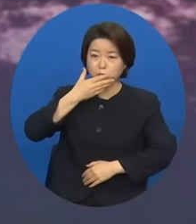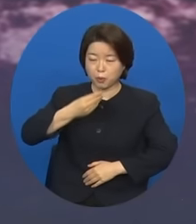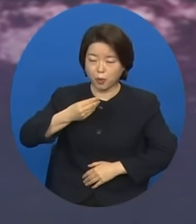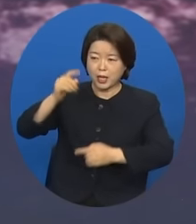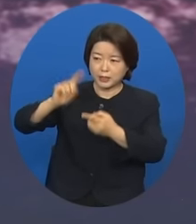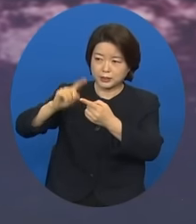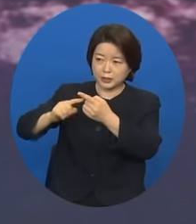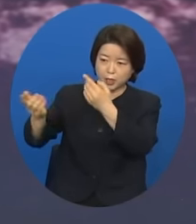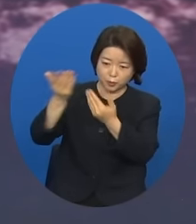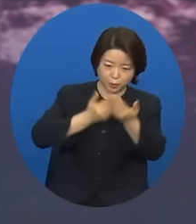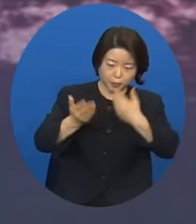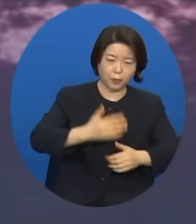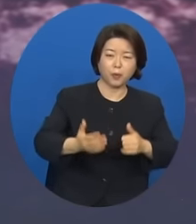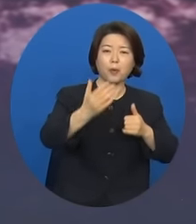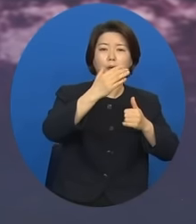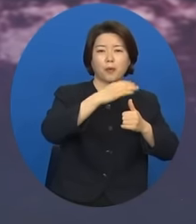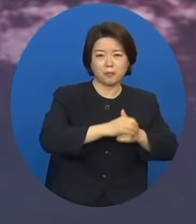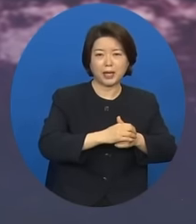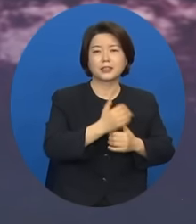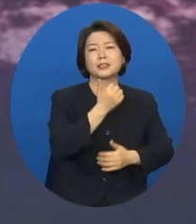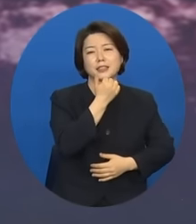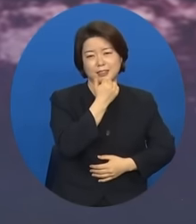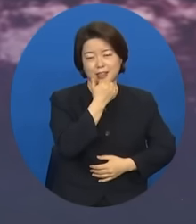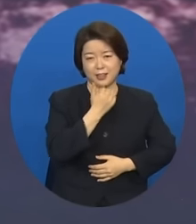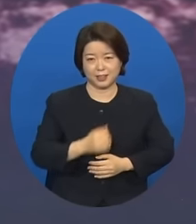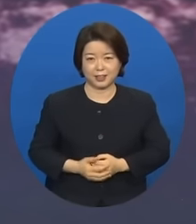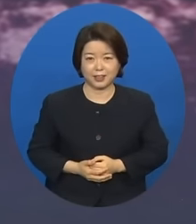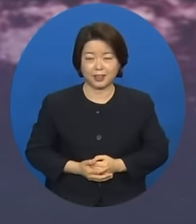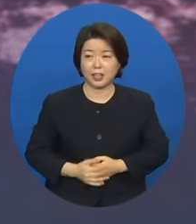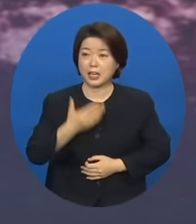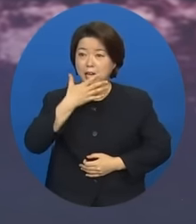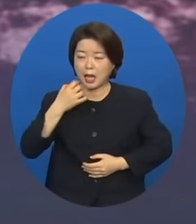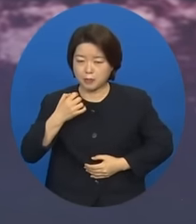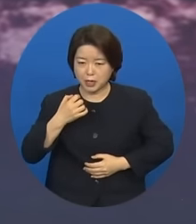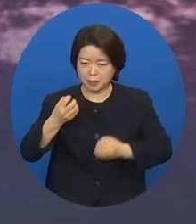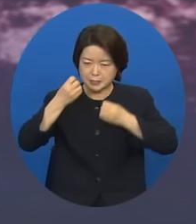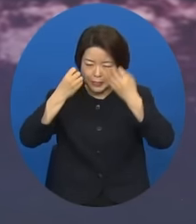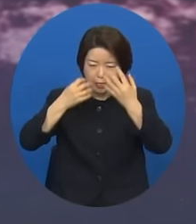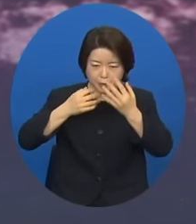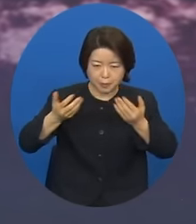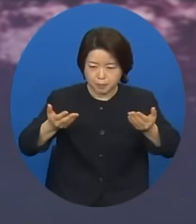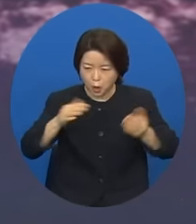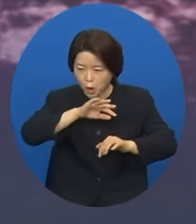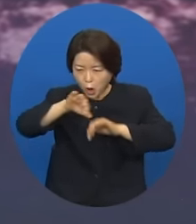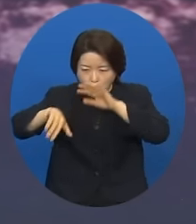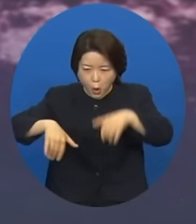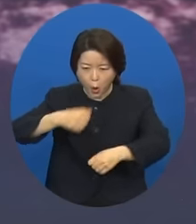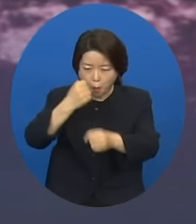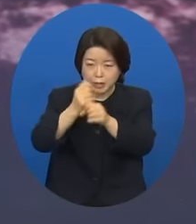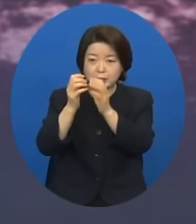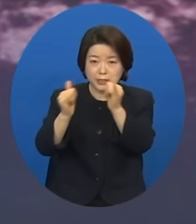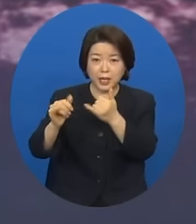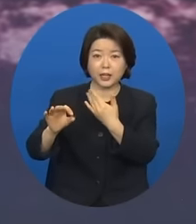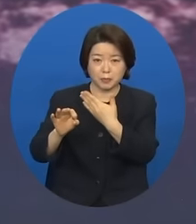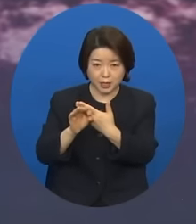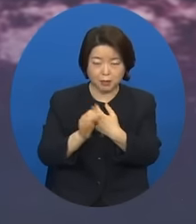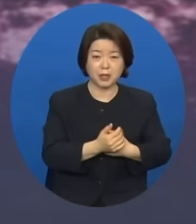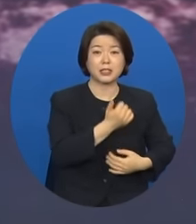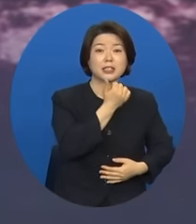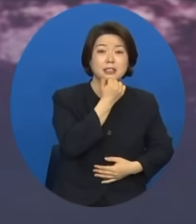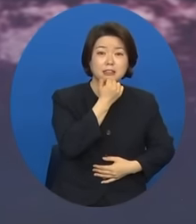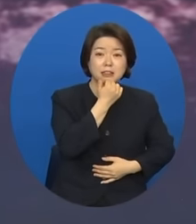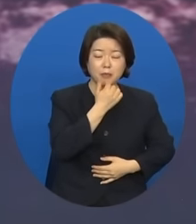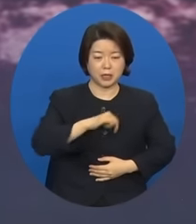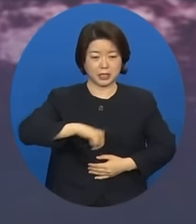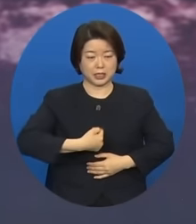그대로 받은 사람입니다 아브라함은 개척자였다 이삭은 그저 자신의